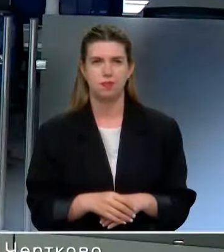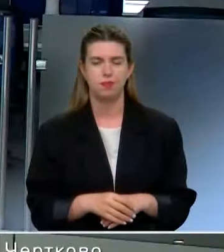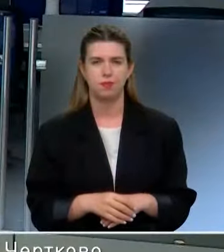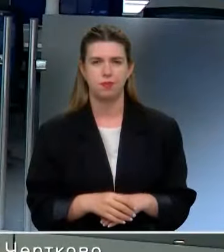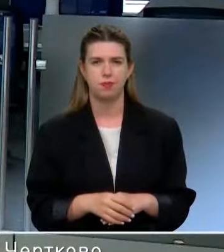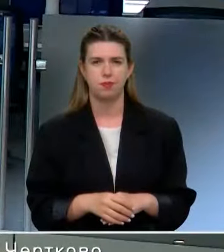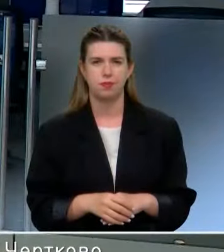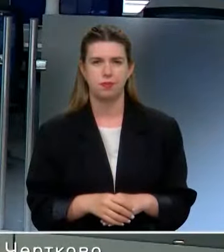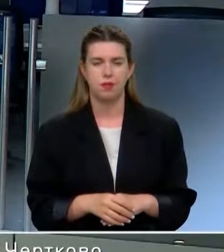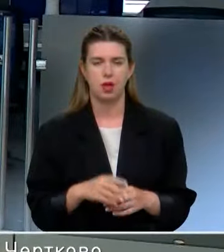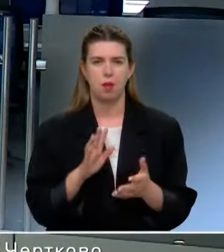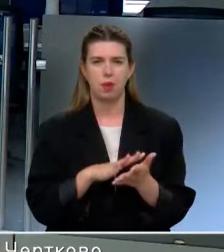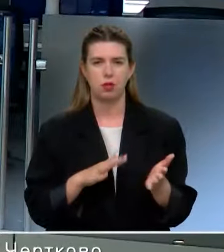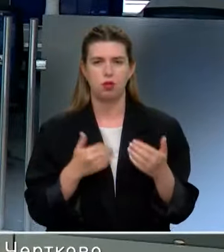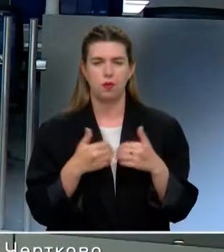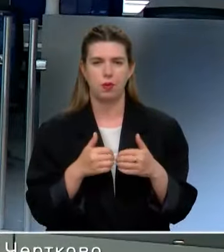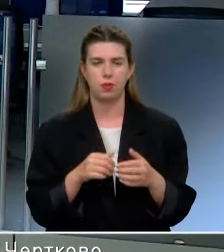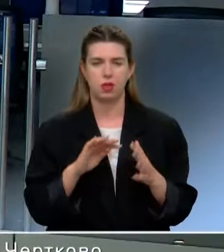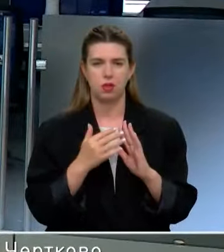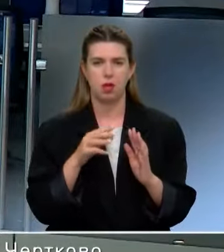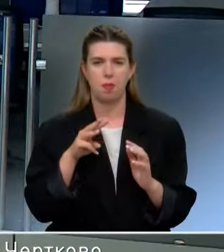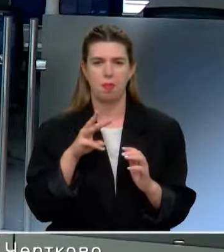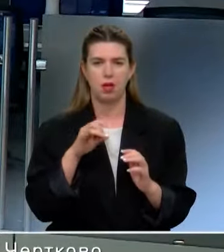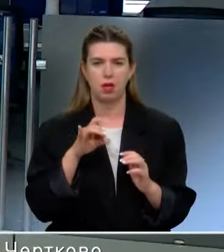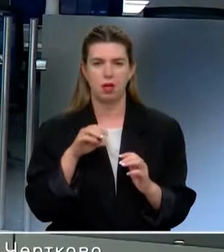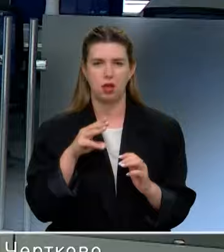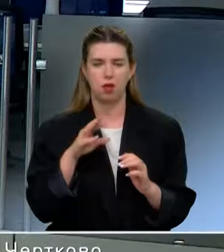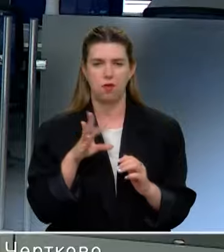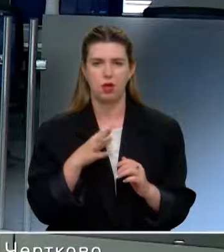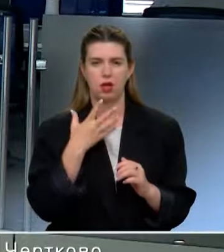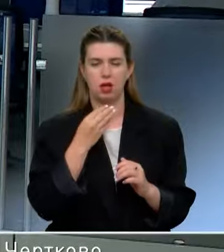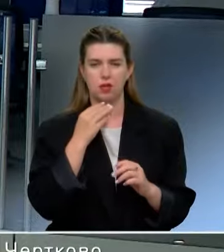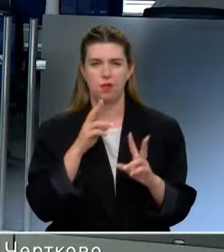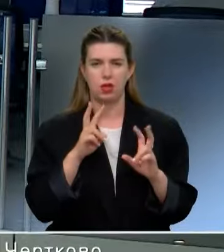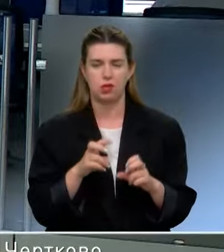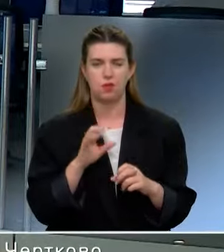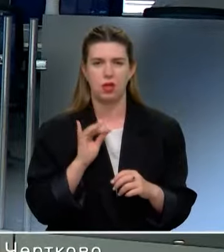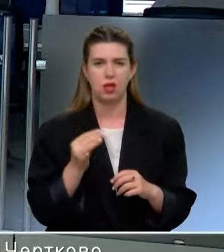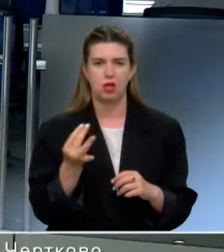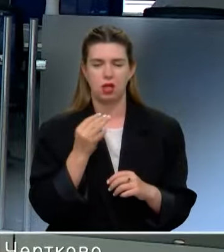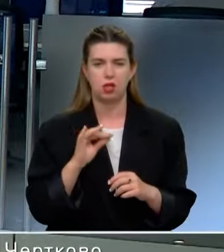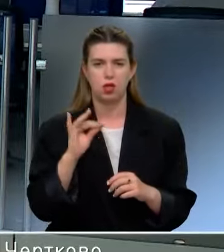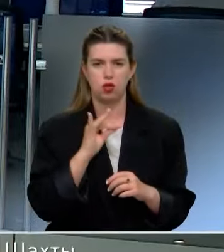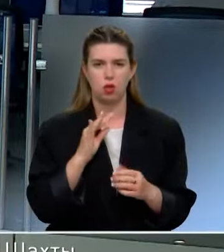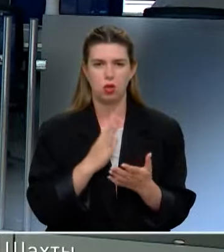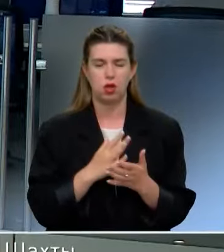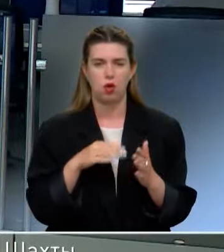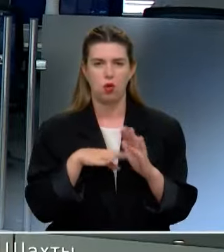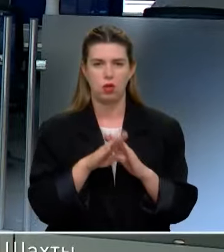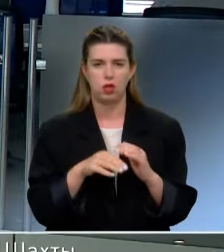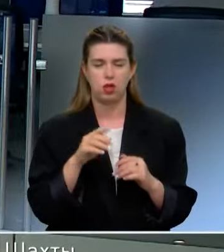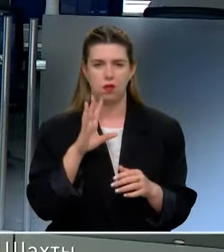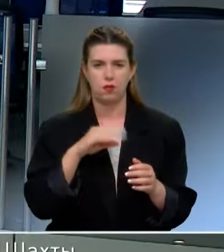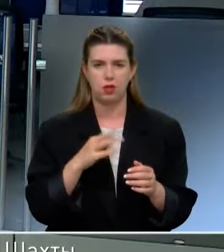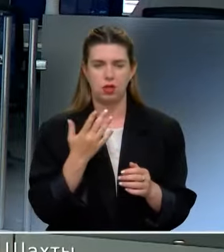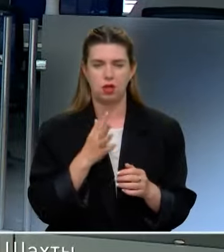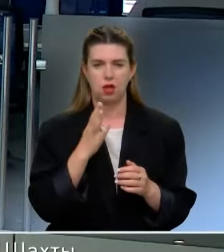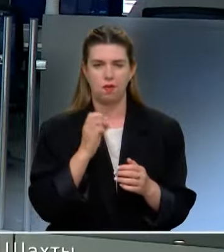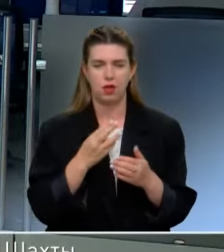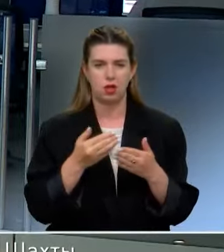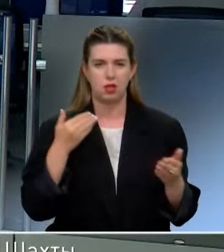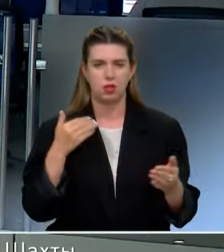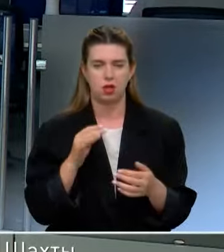Батайск продолжим выпуск село Маргарито имеет не только красивое название уходящую корнями на несколько веков